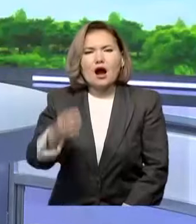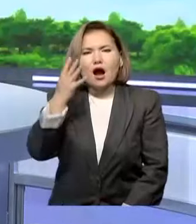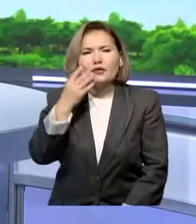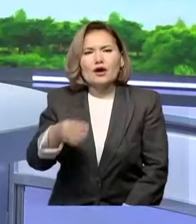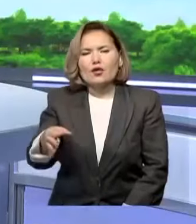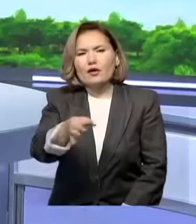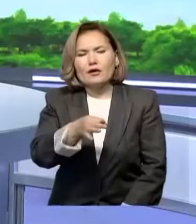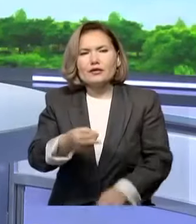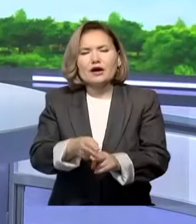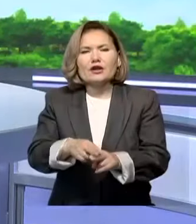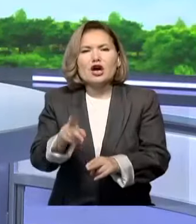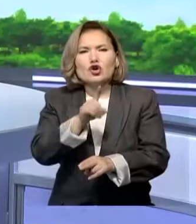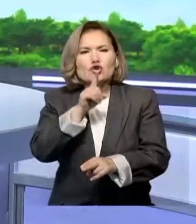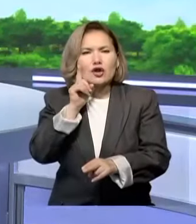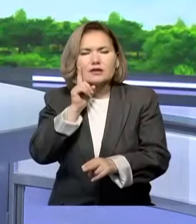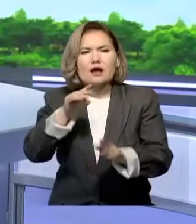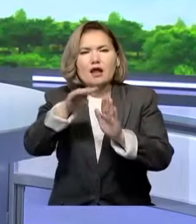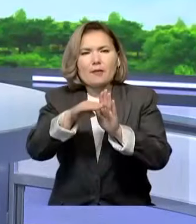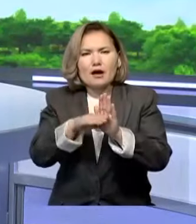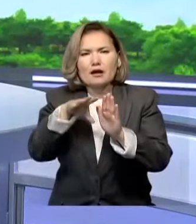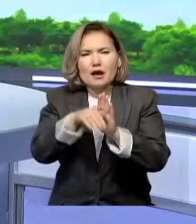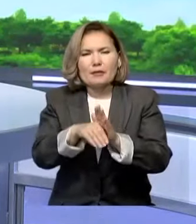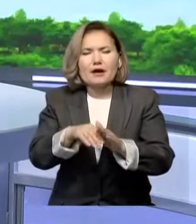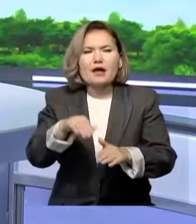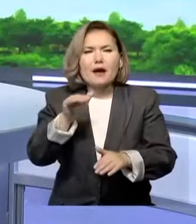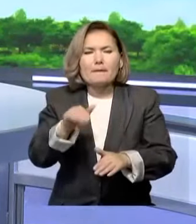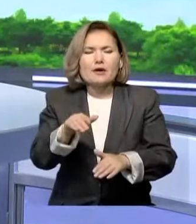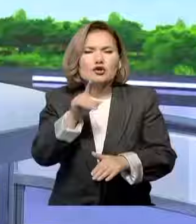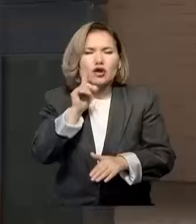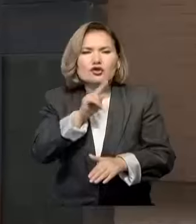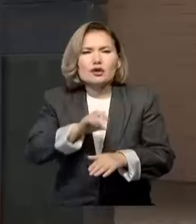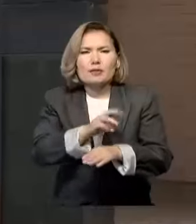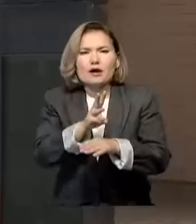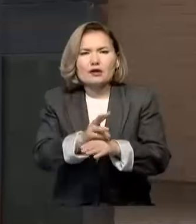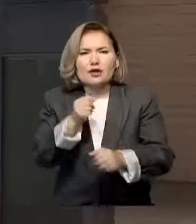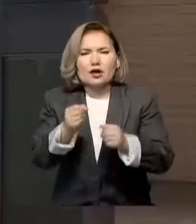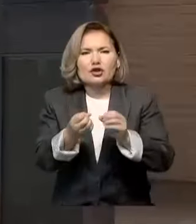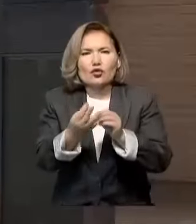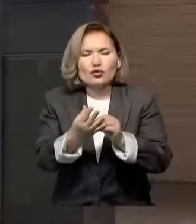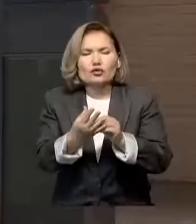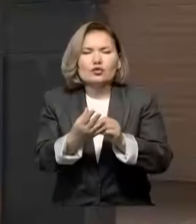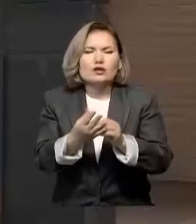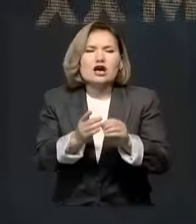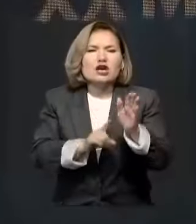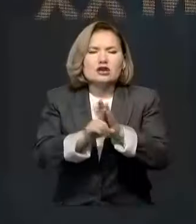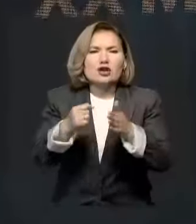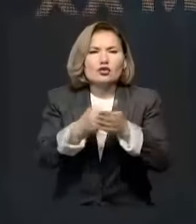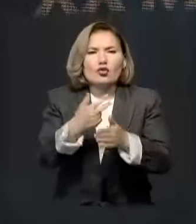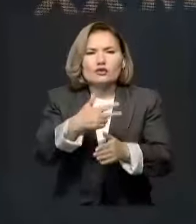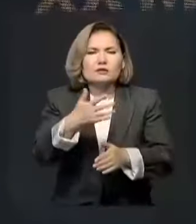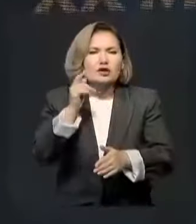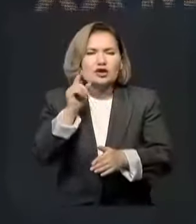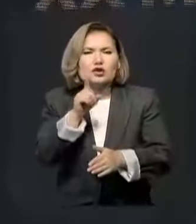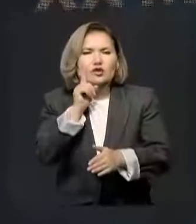Алматы облысында жас лел бағдарламасы аясында мыңнан аса жас жұмыспен қамтылады. 14-35 жас аралығындағы еңбек жасақтары 2 ай